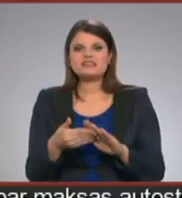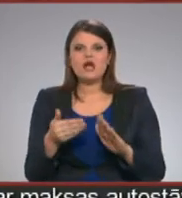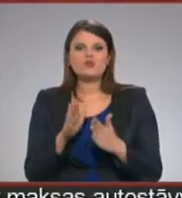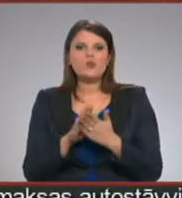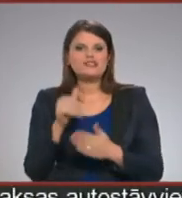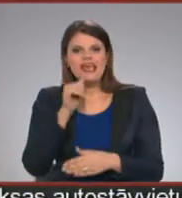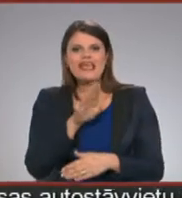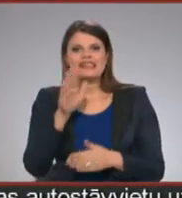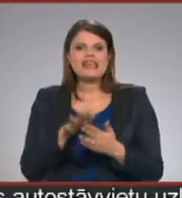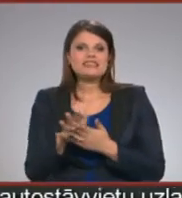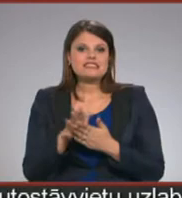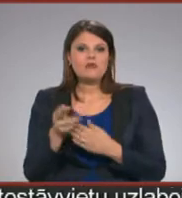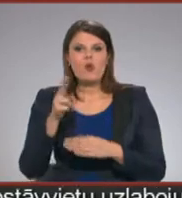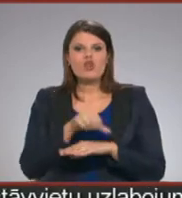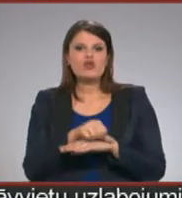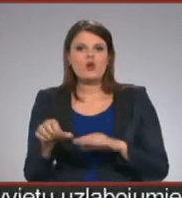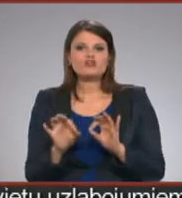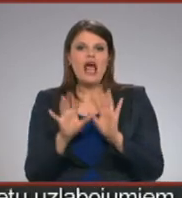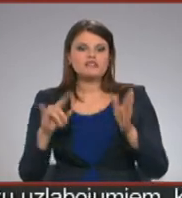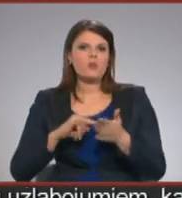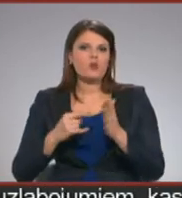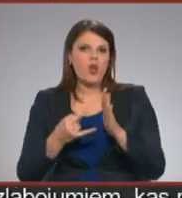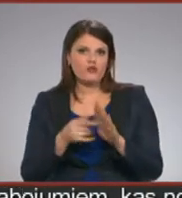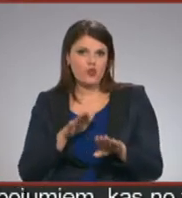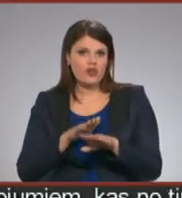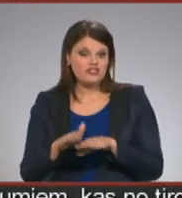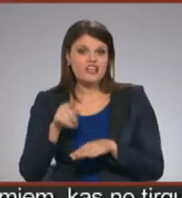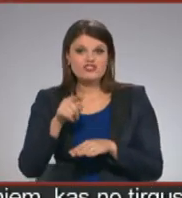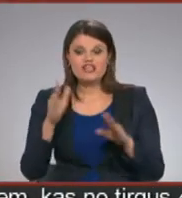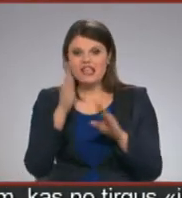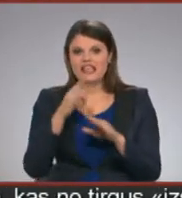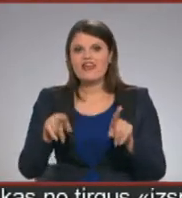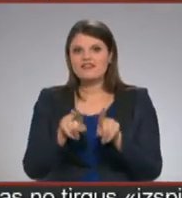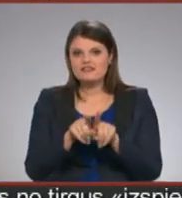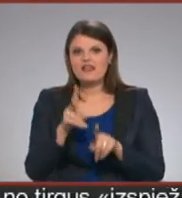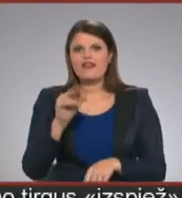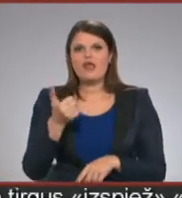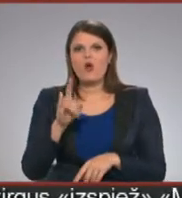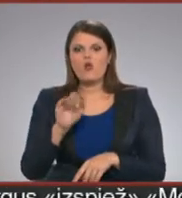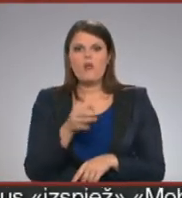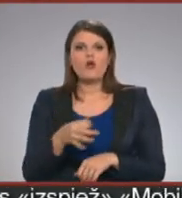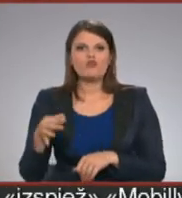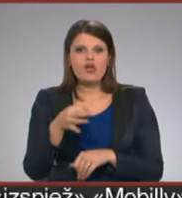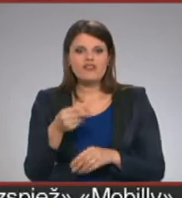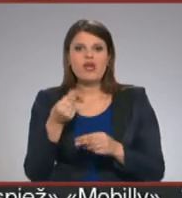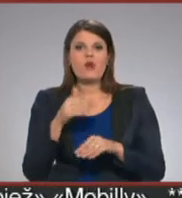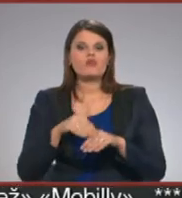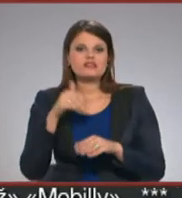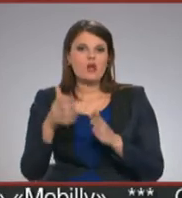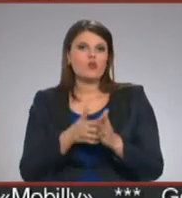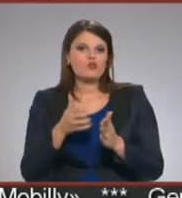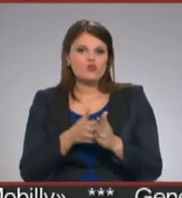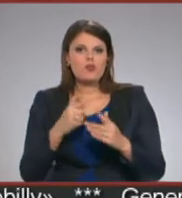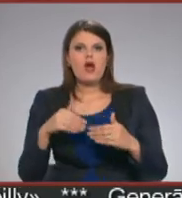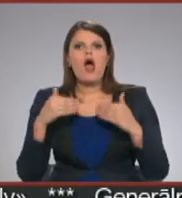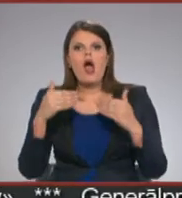kā arī ierobežo aizsākto projektu realizāciju. Šāds liktenis skāris arī Ķeguma novadu. Līdzekļu trūkuma dēļ uz nenoteiktu laiku nācies atlikt